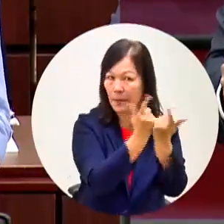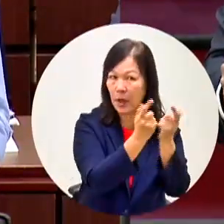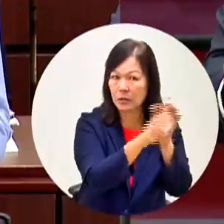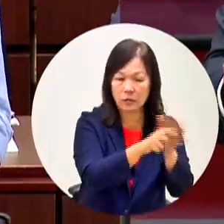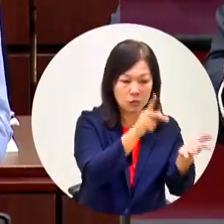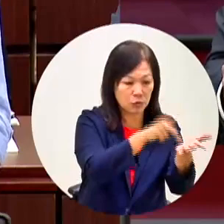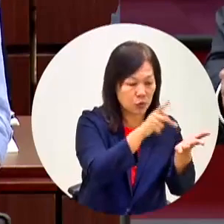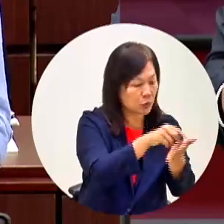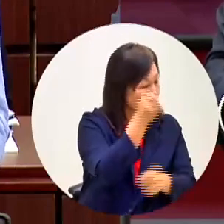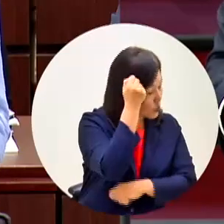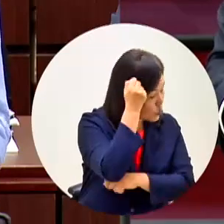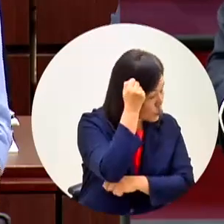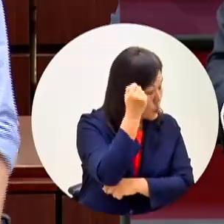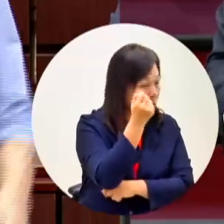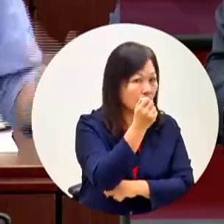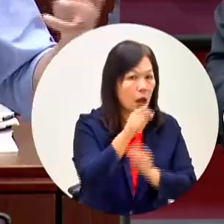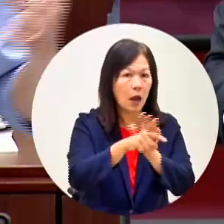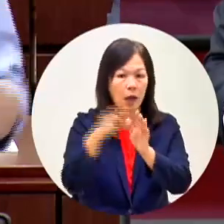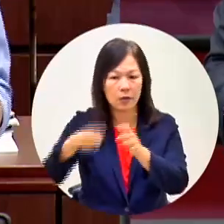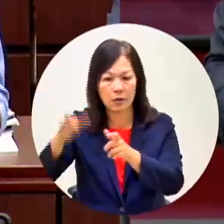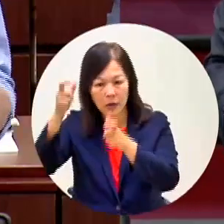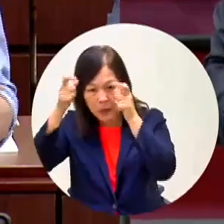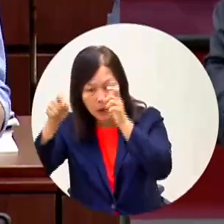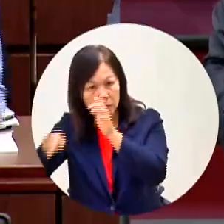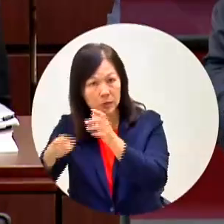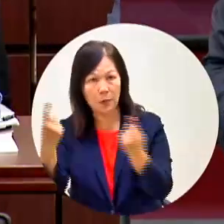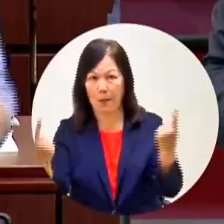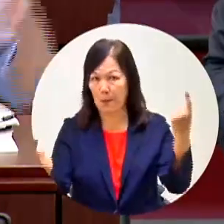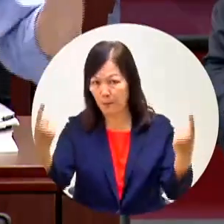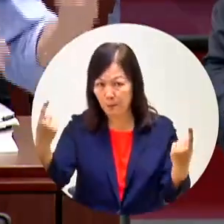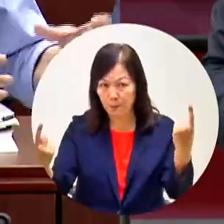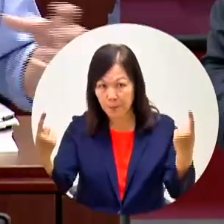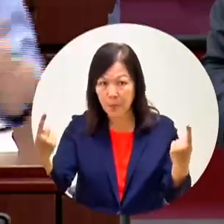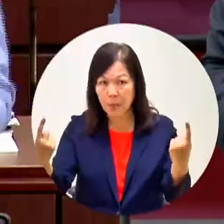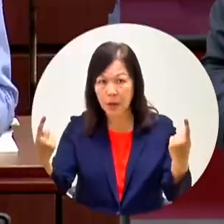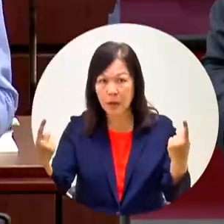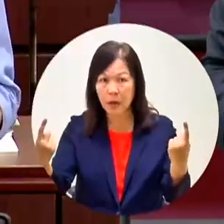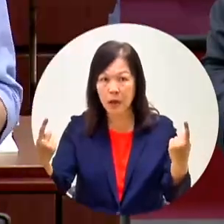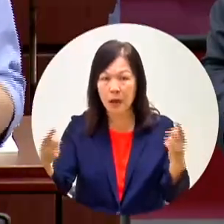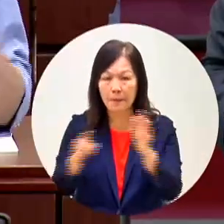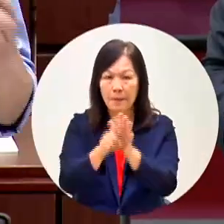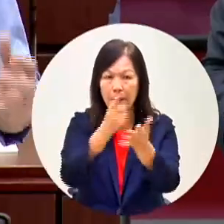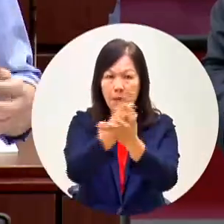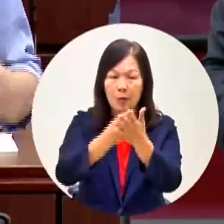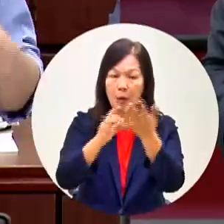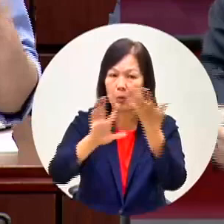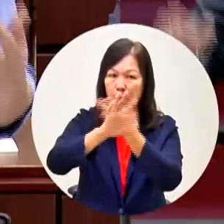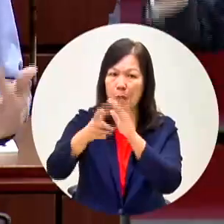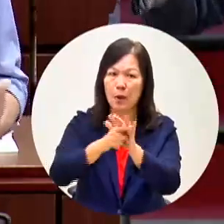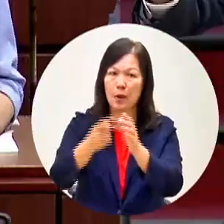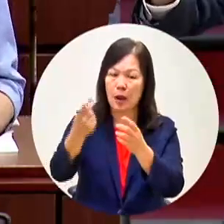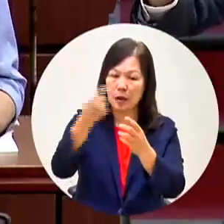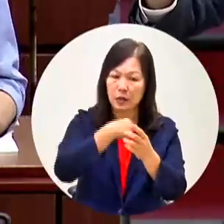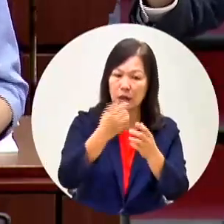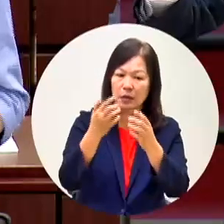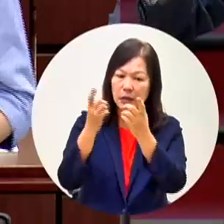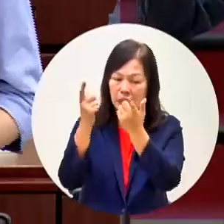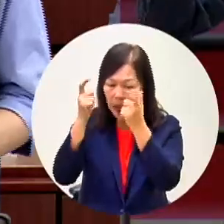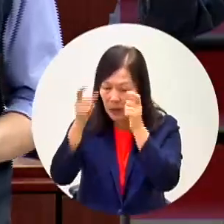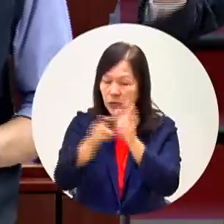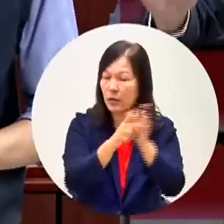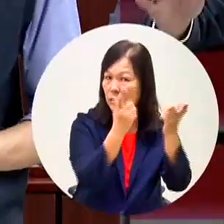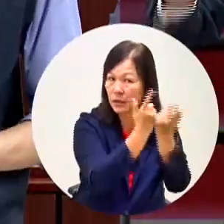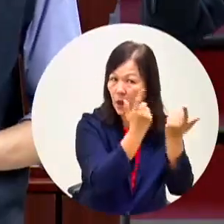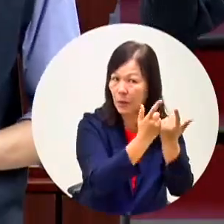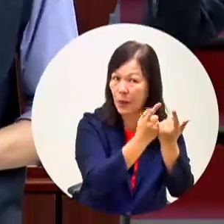店的住房率，以及来自各地海内外的观光客到台北市高雄， 市长， 你不觉得高雄已经开始改变 了？我懂，所以